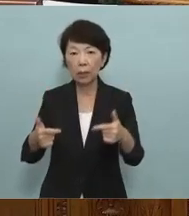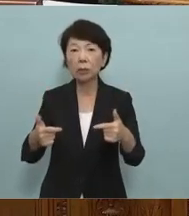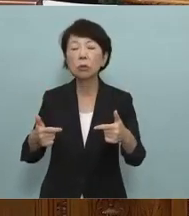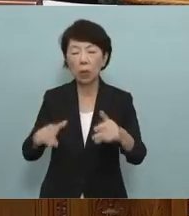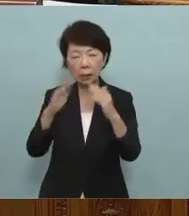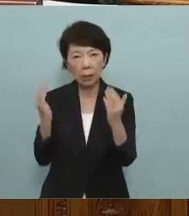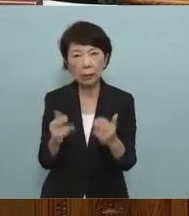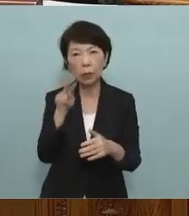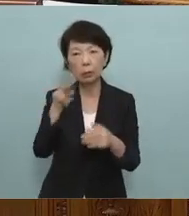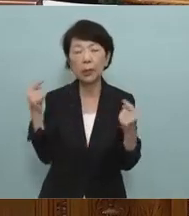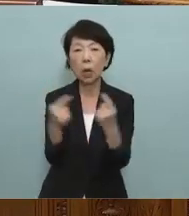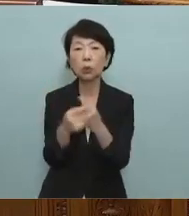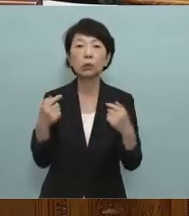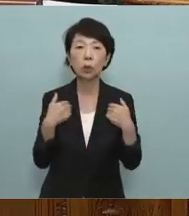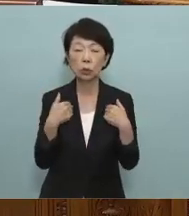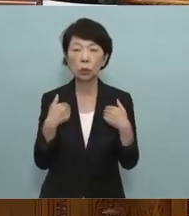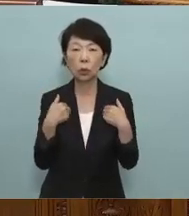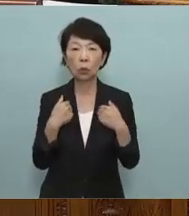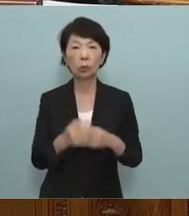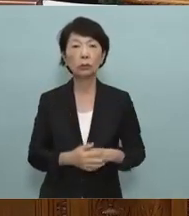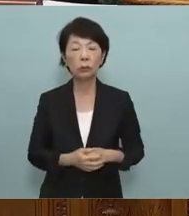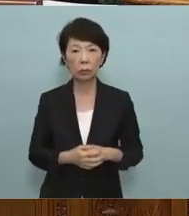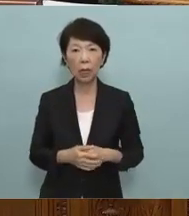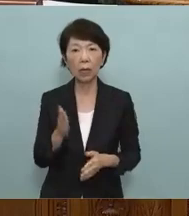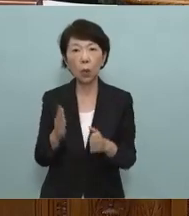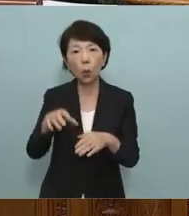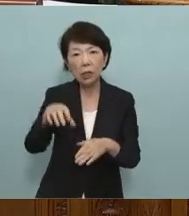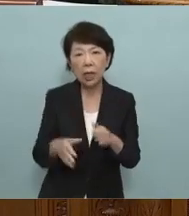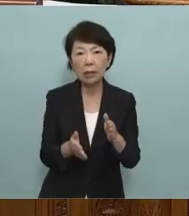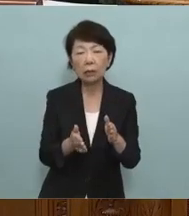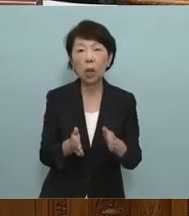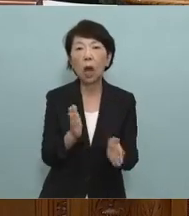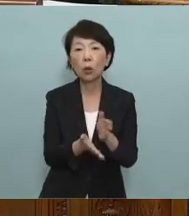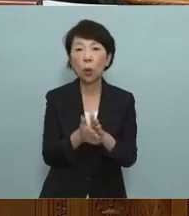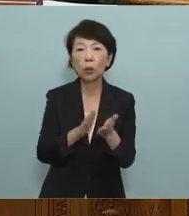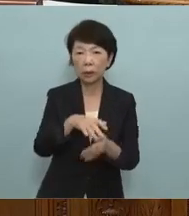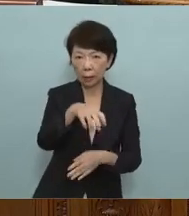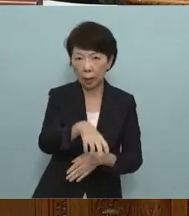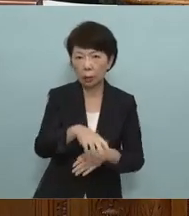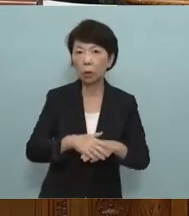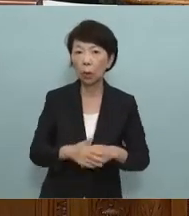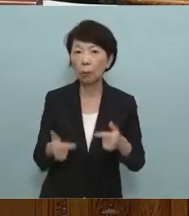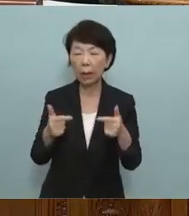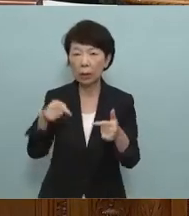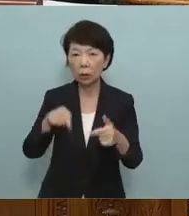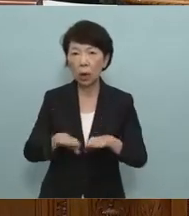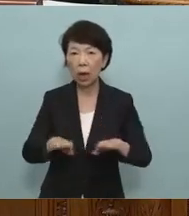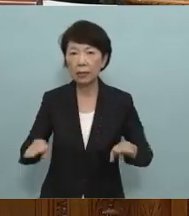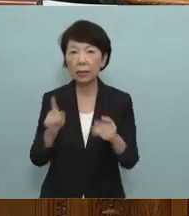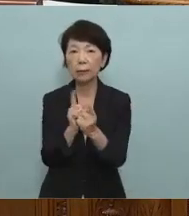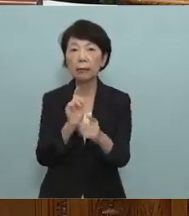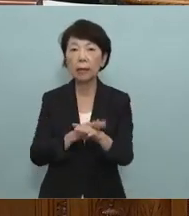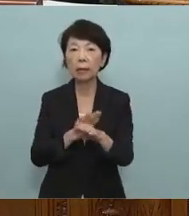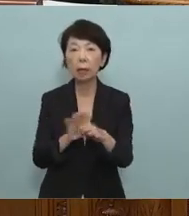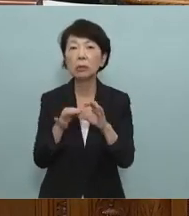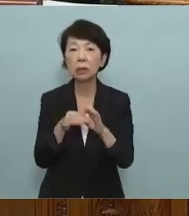見直すことも重要です。幼稚園、保育所等における送迎バスの安全対策について、総理の答弁